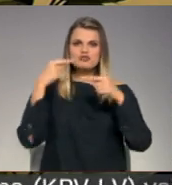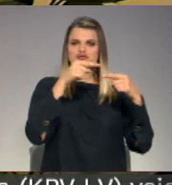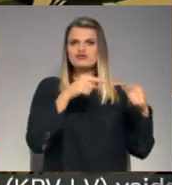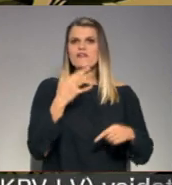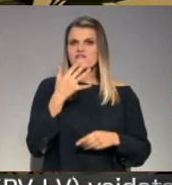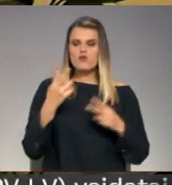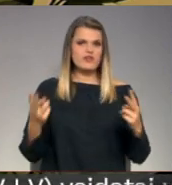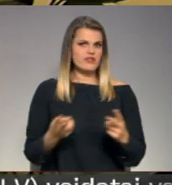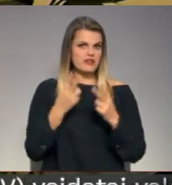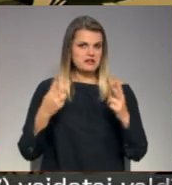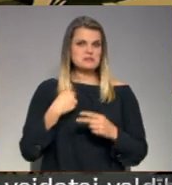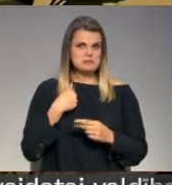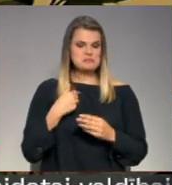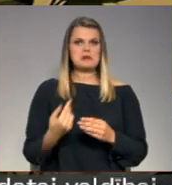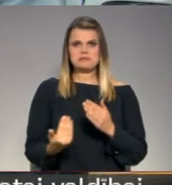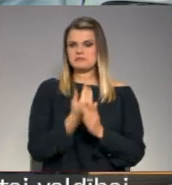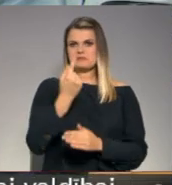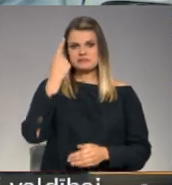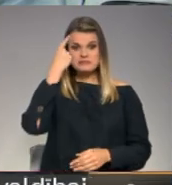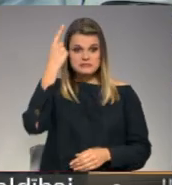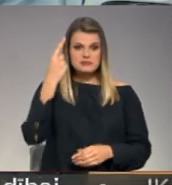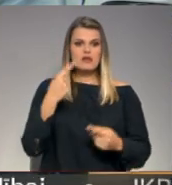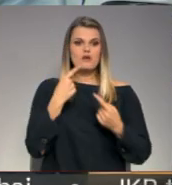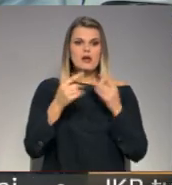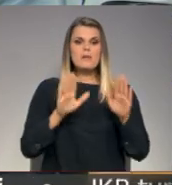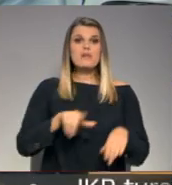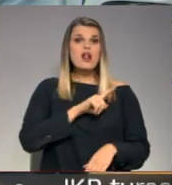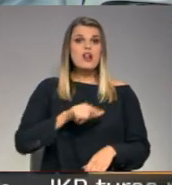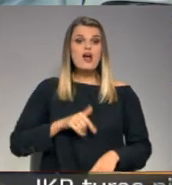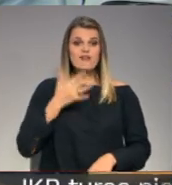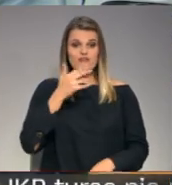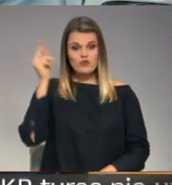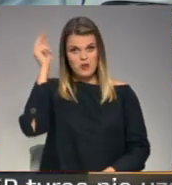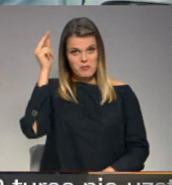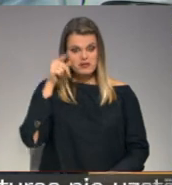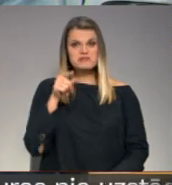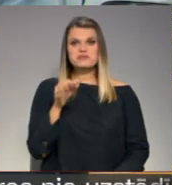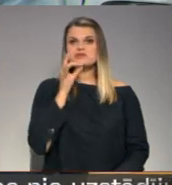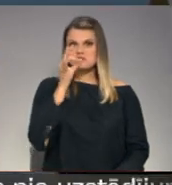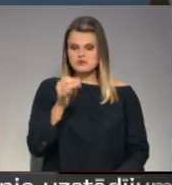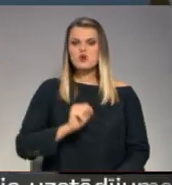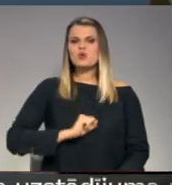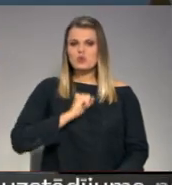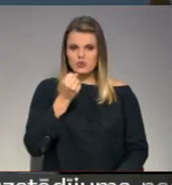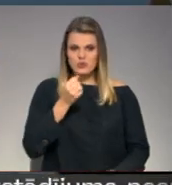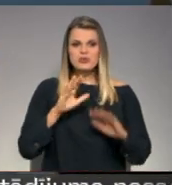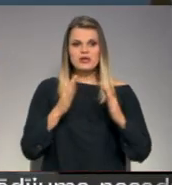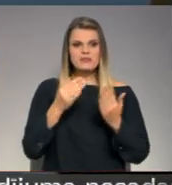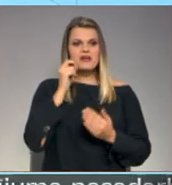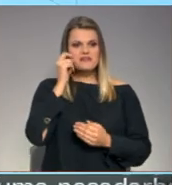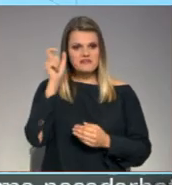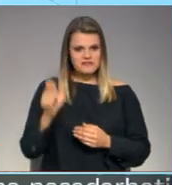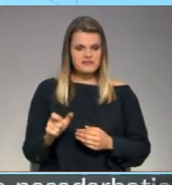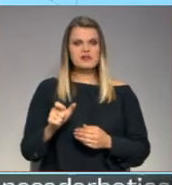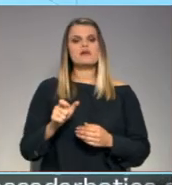un tradīcijas. Man tas bija liels jaunums. Runājot par latviešu valodas apguvi, Vitālijs atzīst, ka ar to klājas grūti, taču vīrietis ir